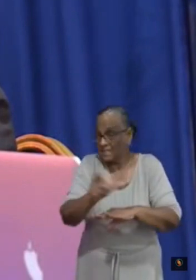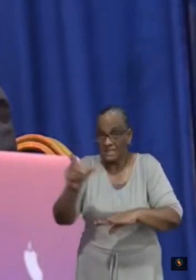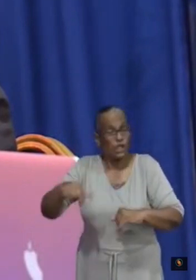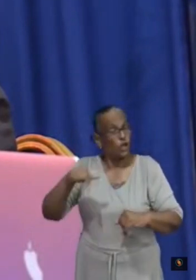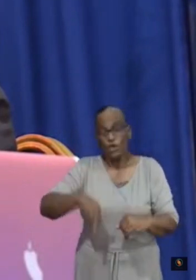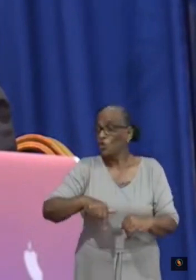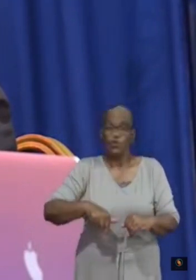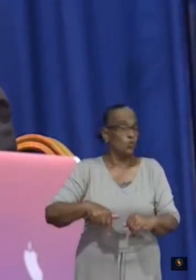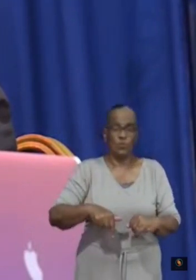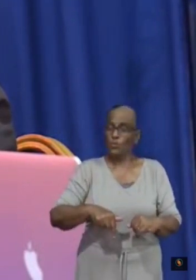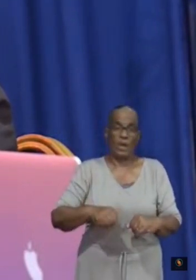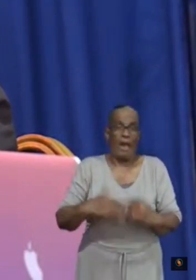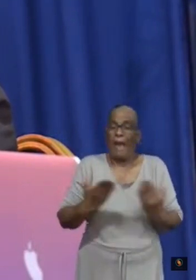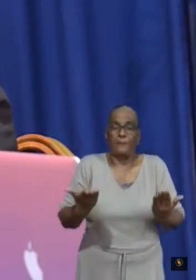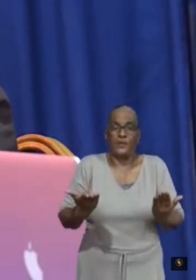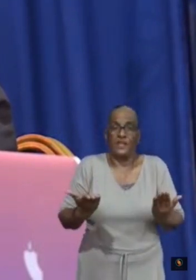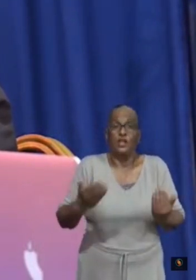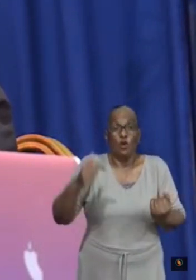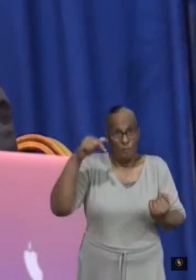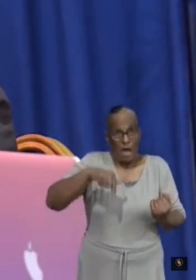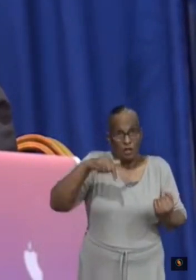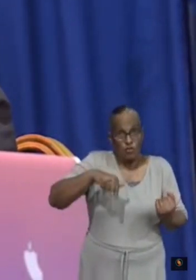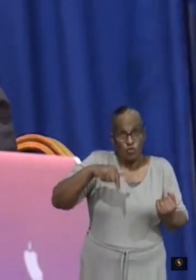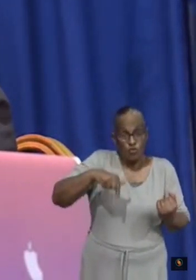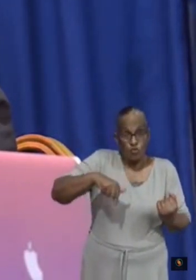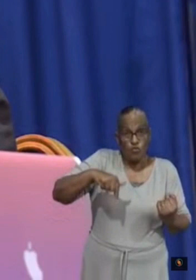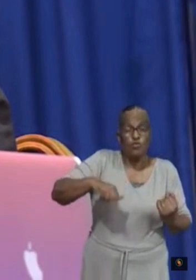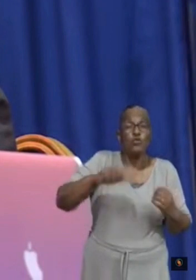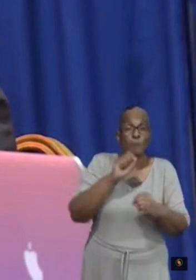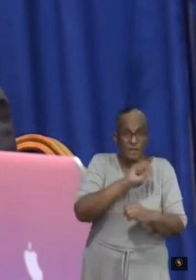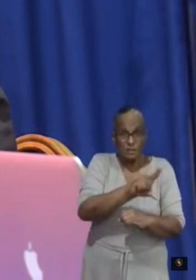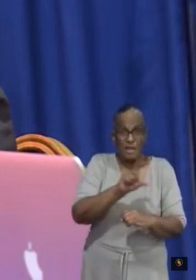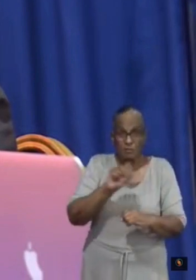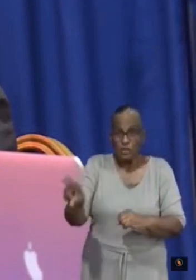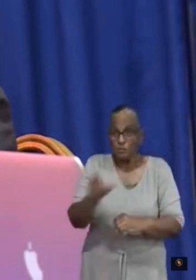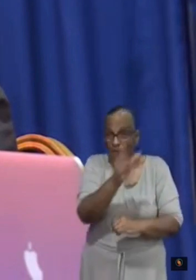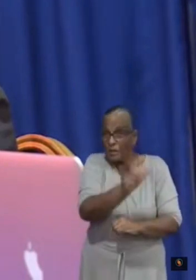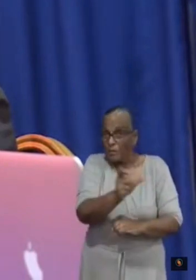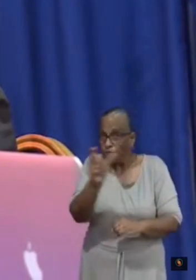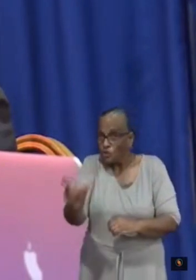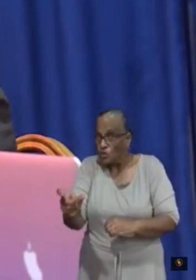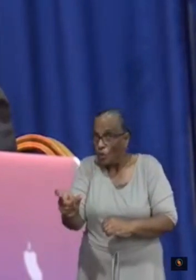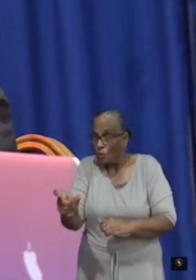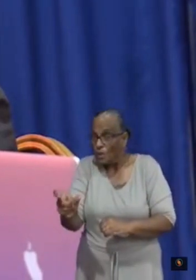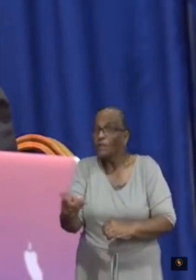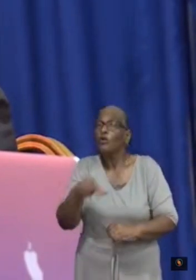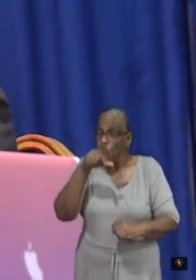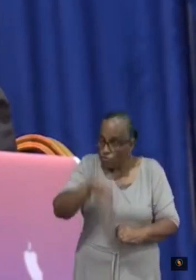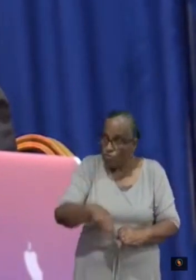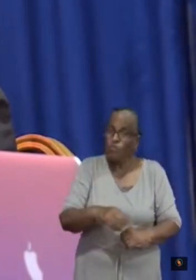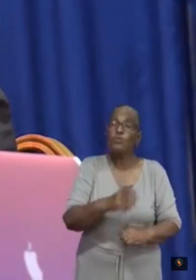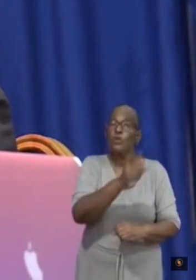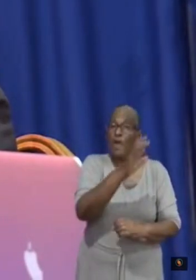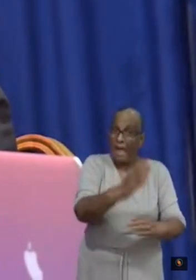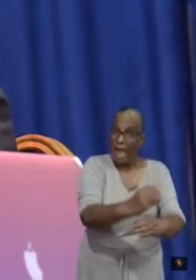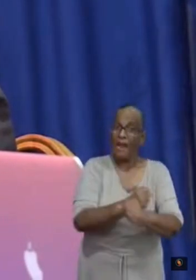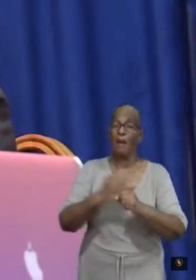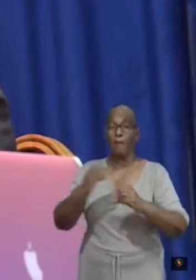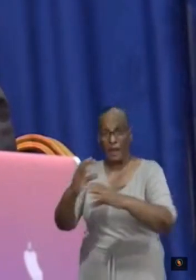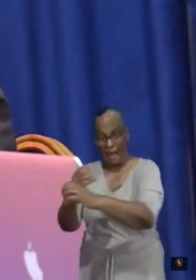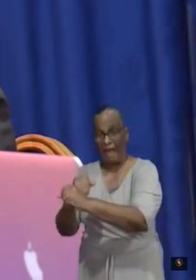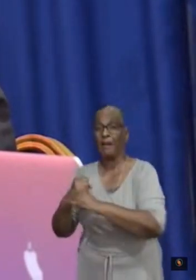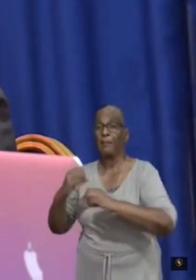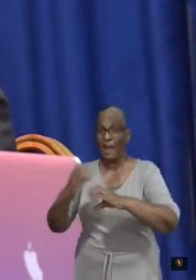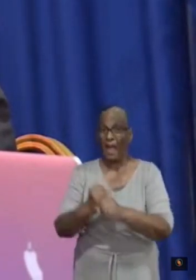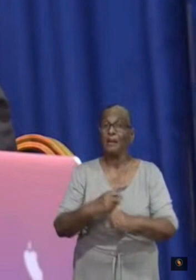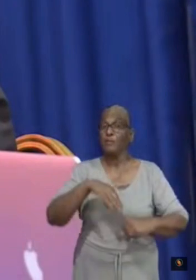nu met de influx van besmette gevallen. Wij moeten de ruimte die we dus nu klaar hebben